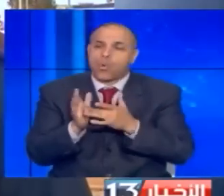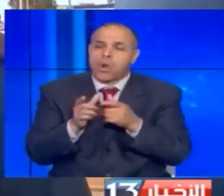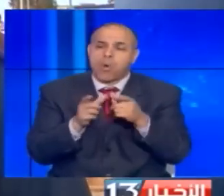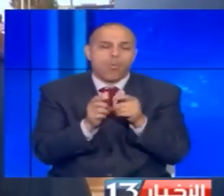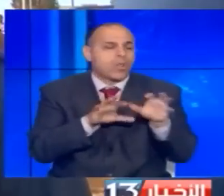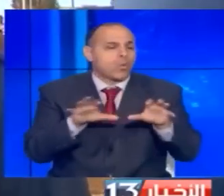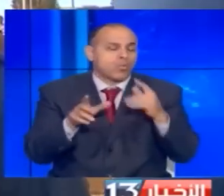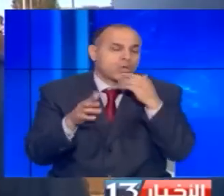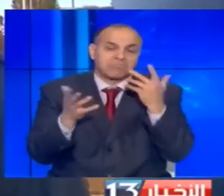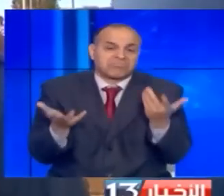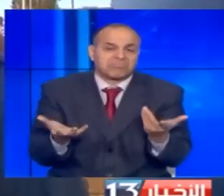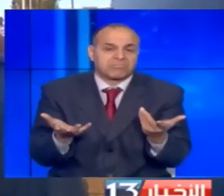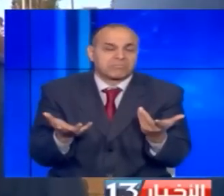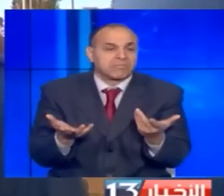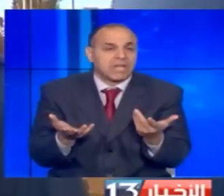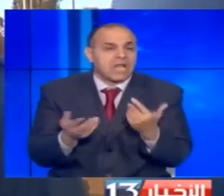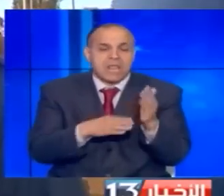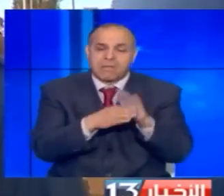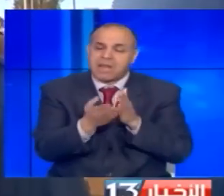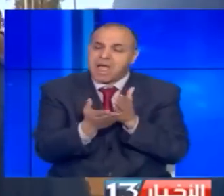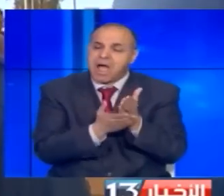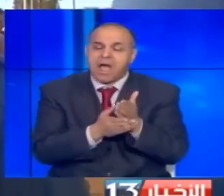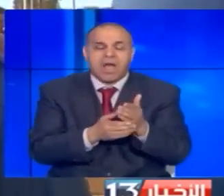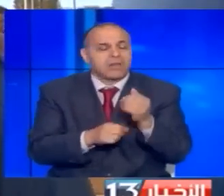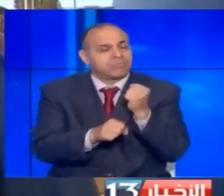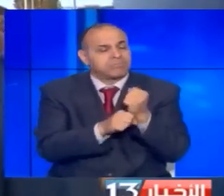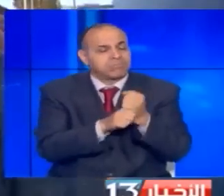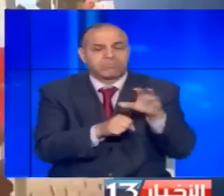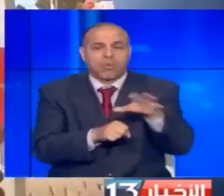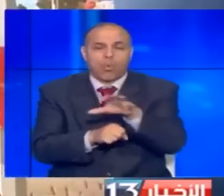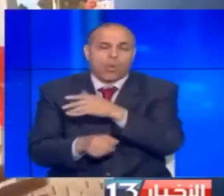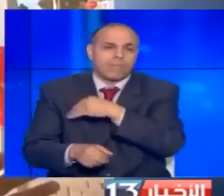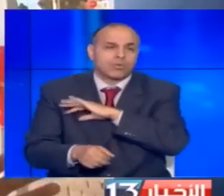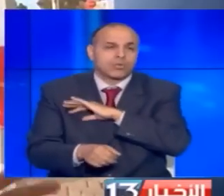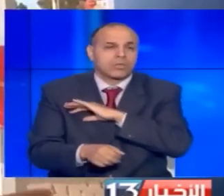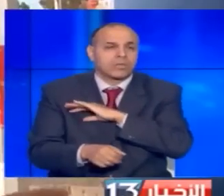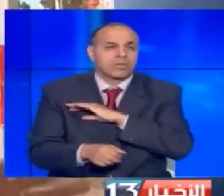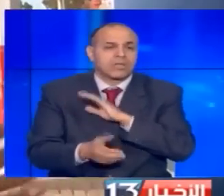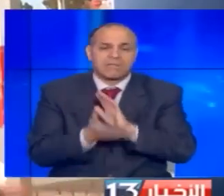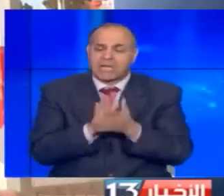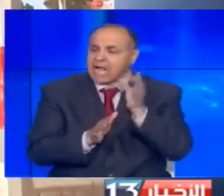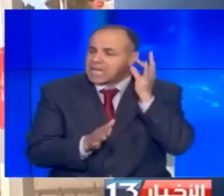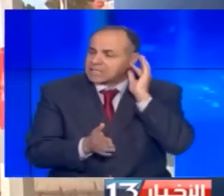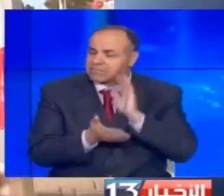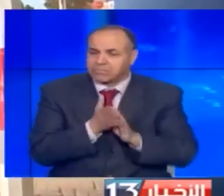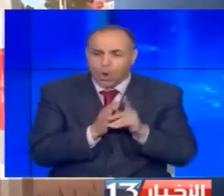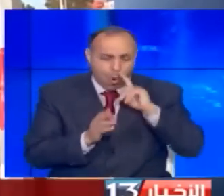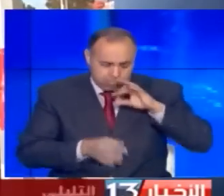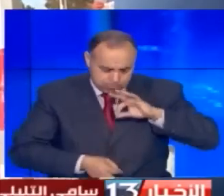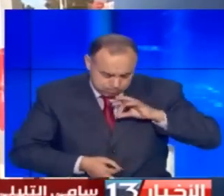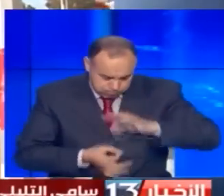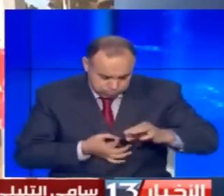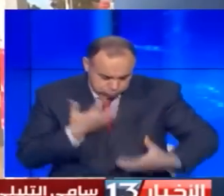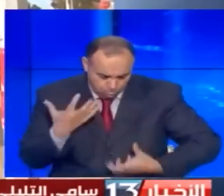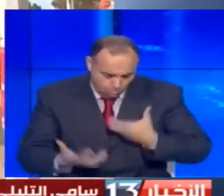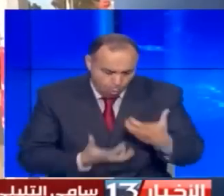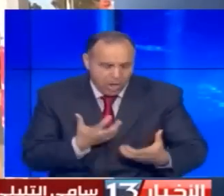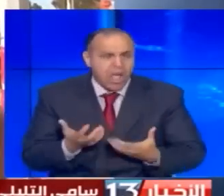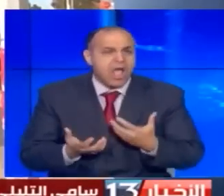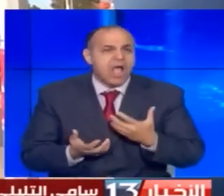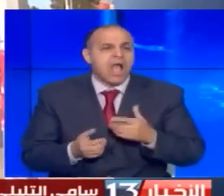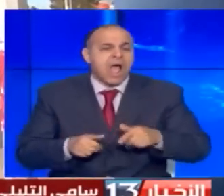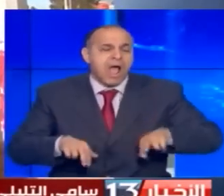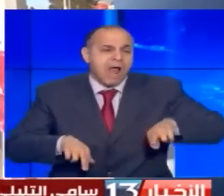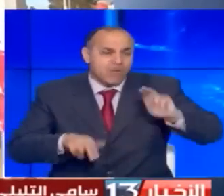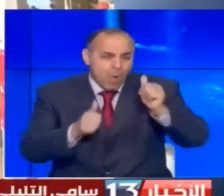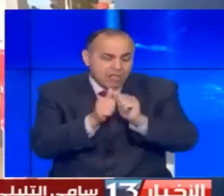وحدها معناها لضمان حق المراسلين في الجهات. ما صار حتى شيء في القصرين، عبد الرزاق حرق روحه لانه القصرين من 2011